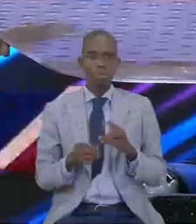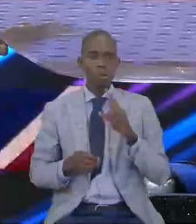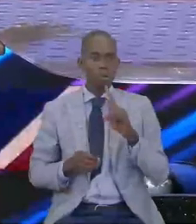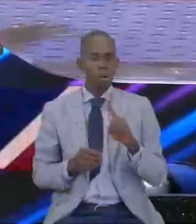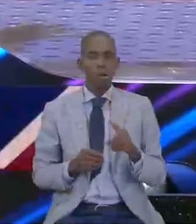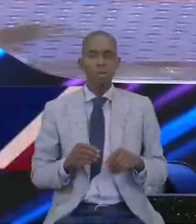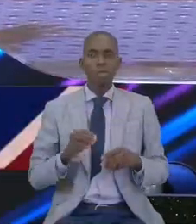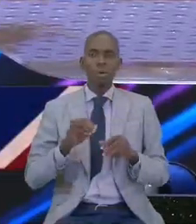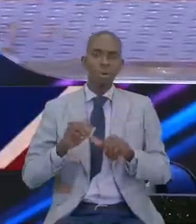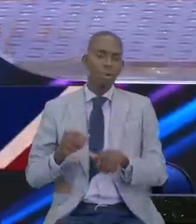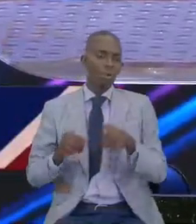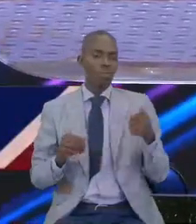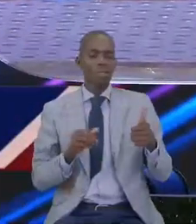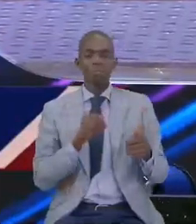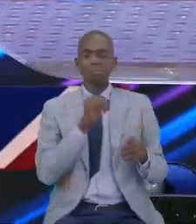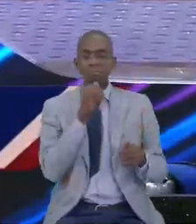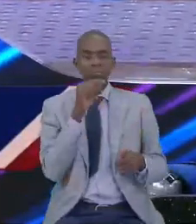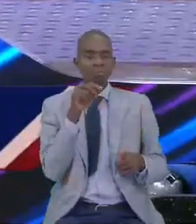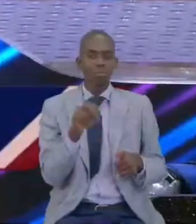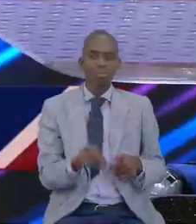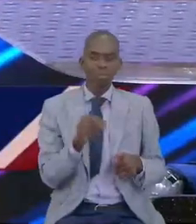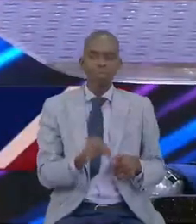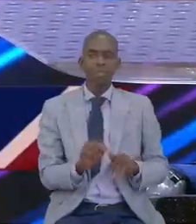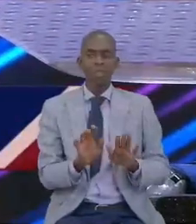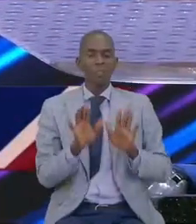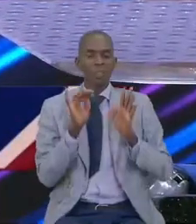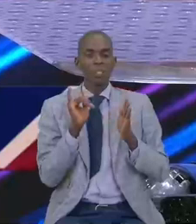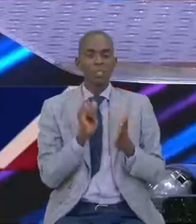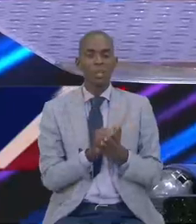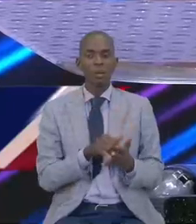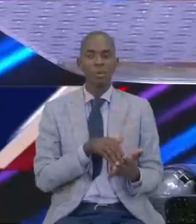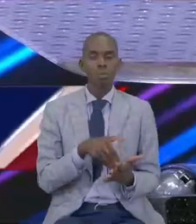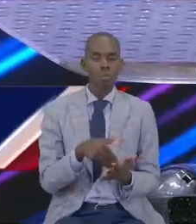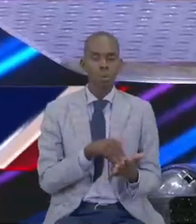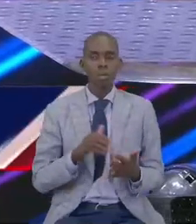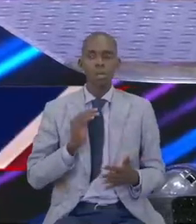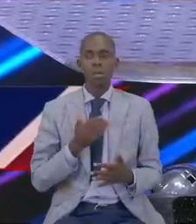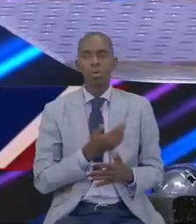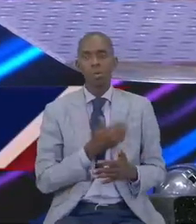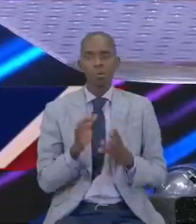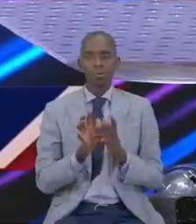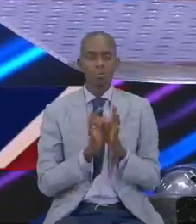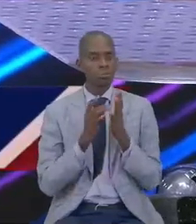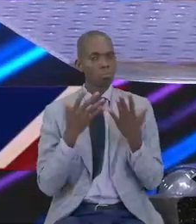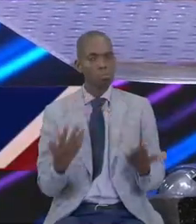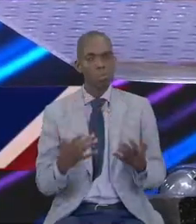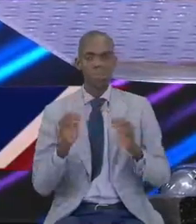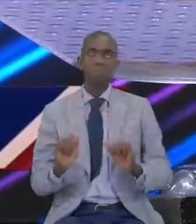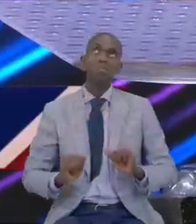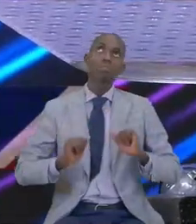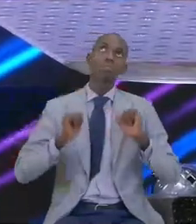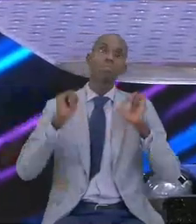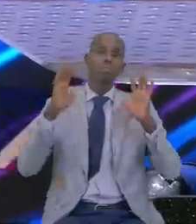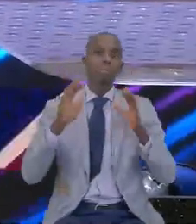peur inutile des autres qui paralyse notre consécration scripturaire. Deuxième élément, notre